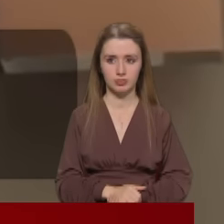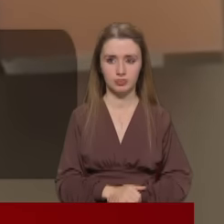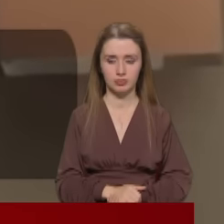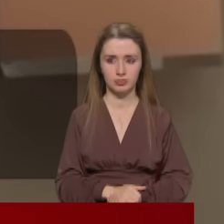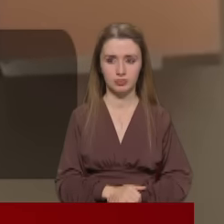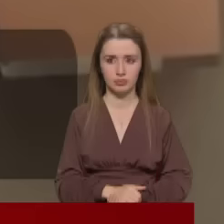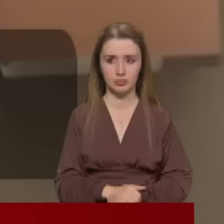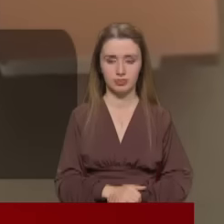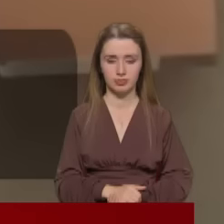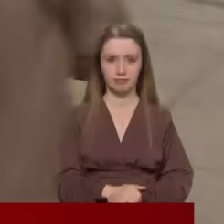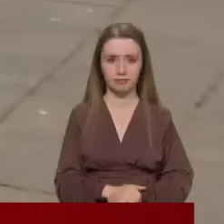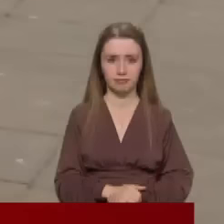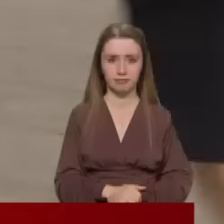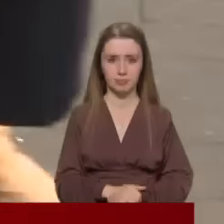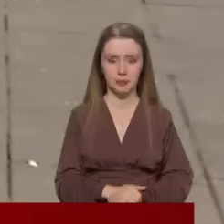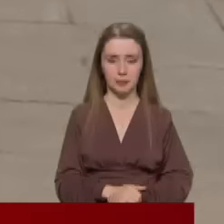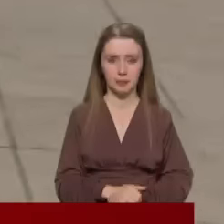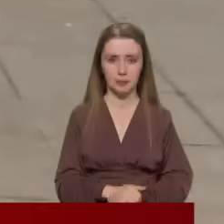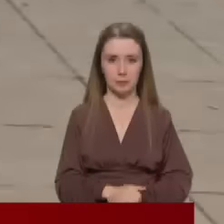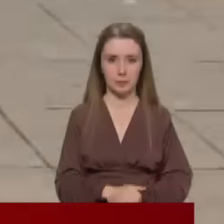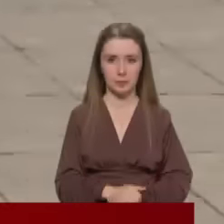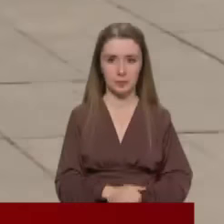mücadeleyi hayata geçireceğiz.